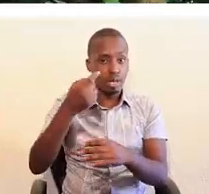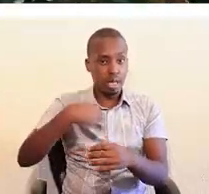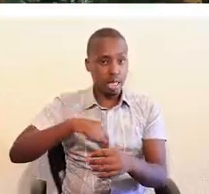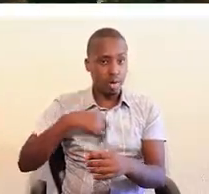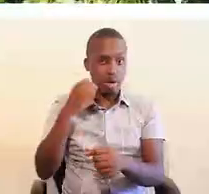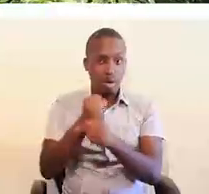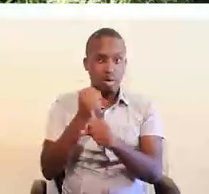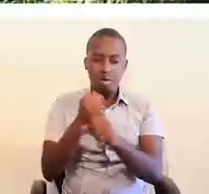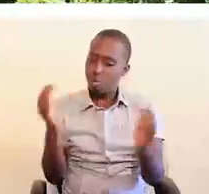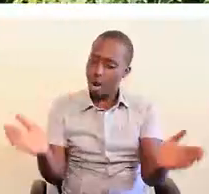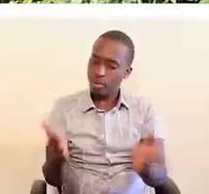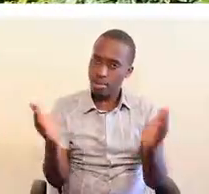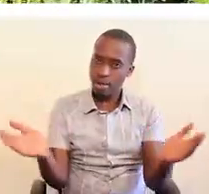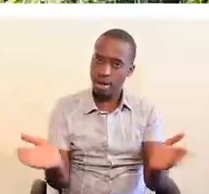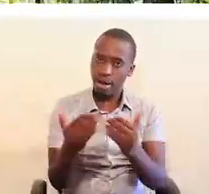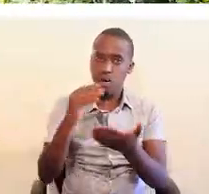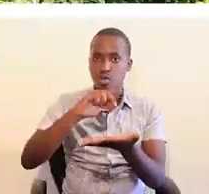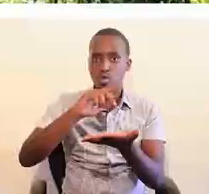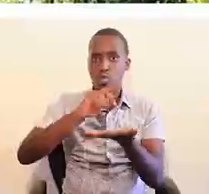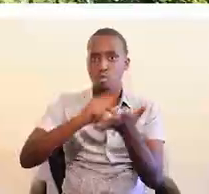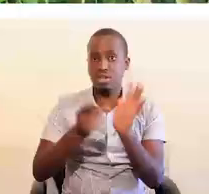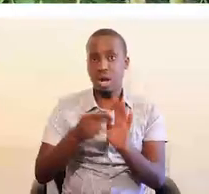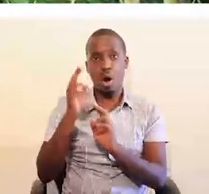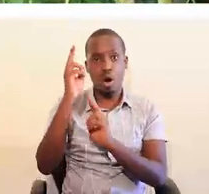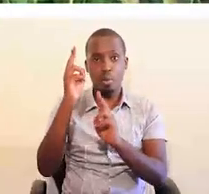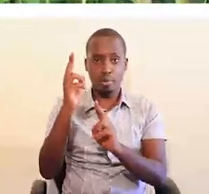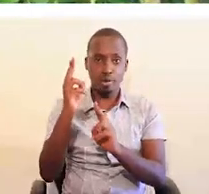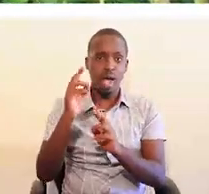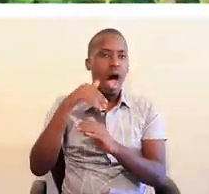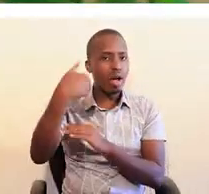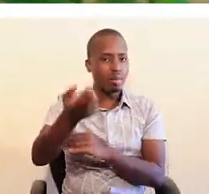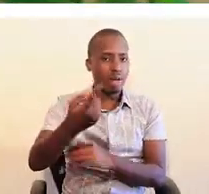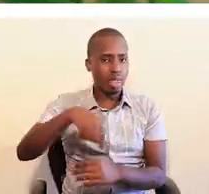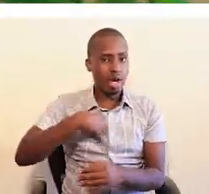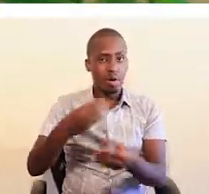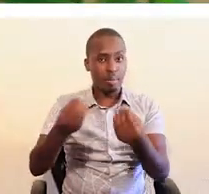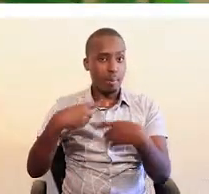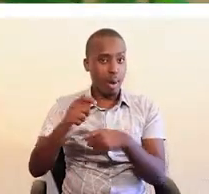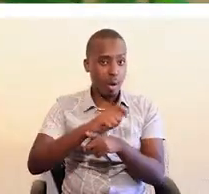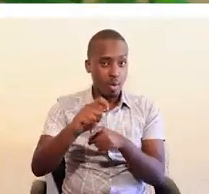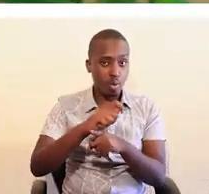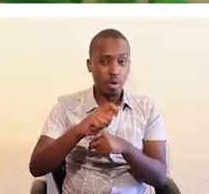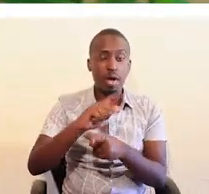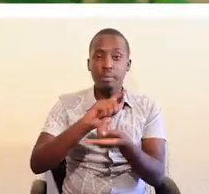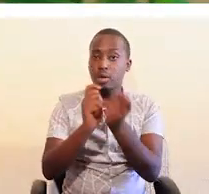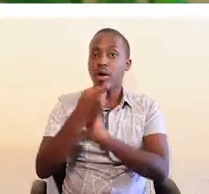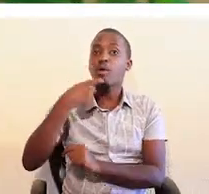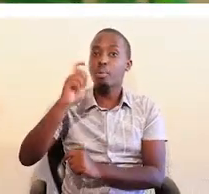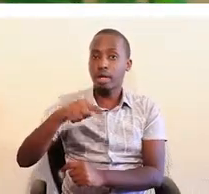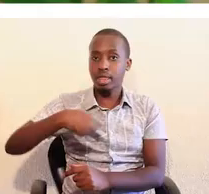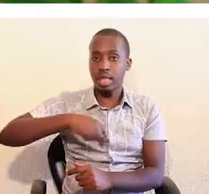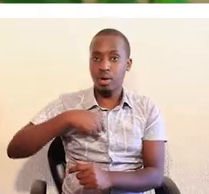naje gukorerwa ubukangurambaga n'umushinga wa Hope hanyuma ndagenda bampa amahugurwa bivuga